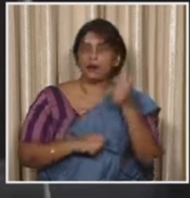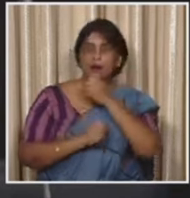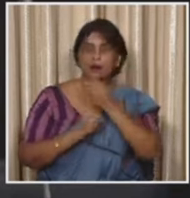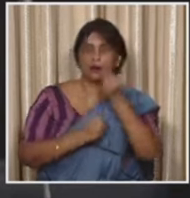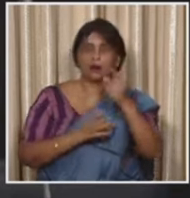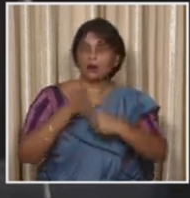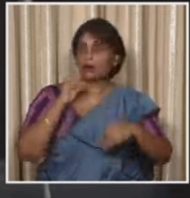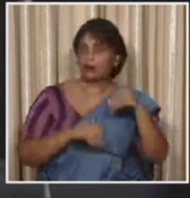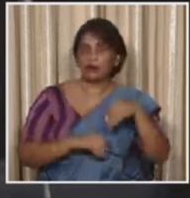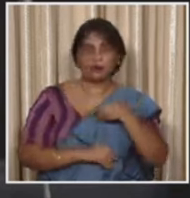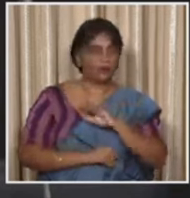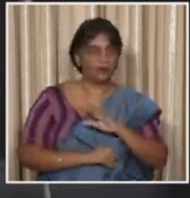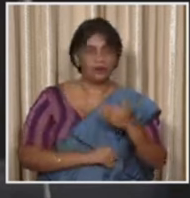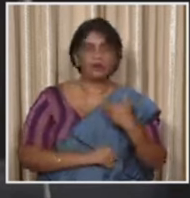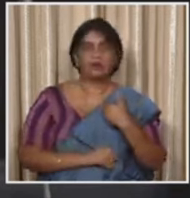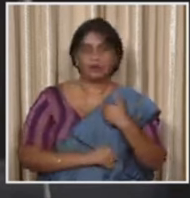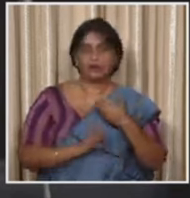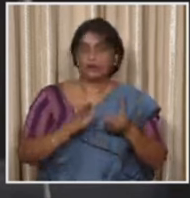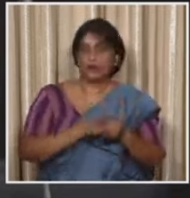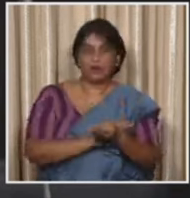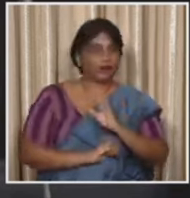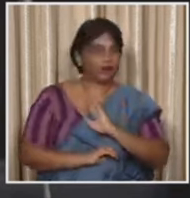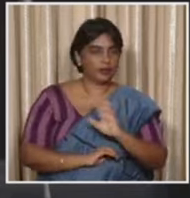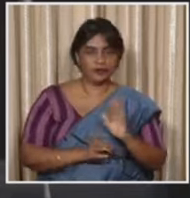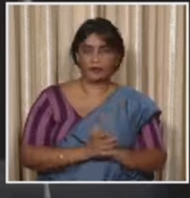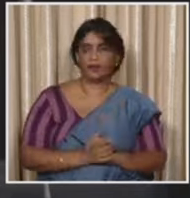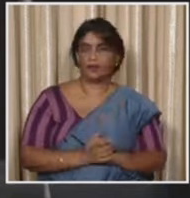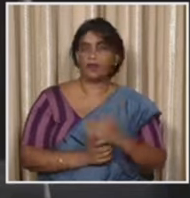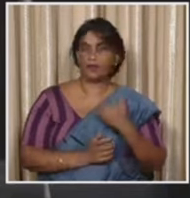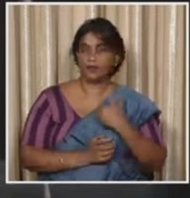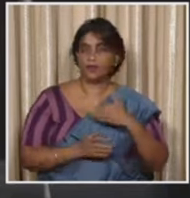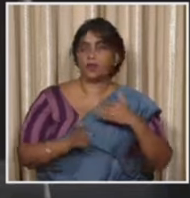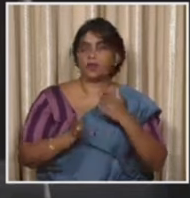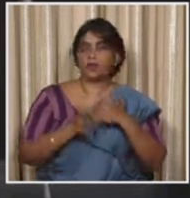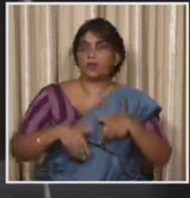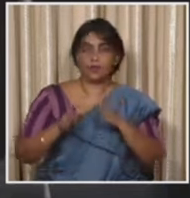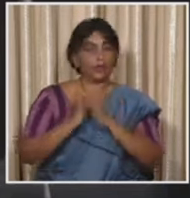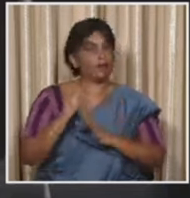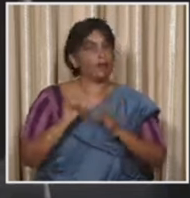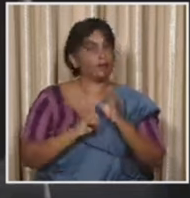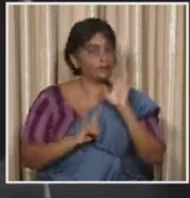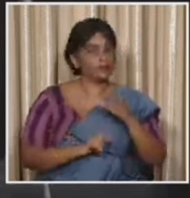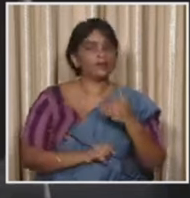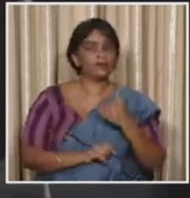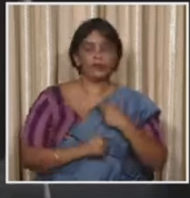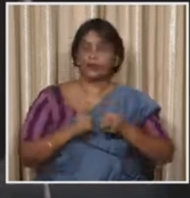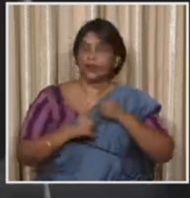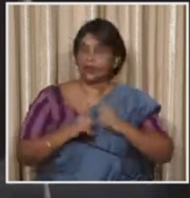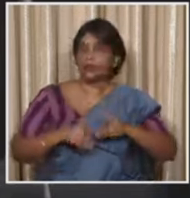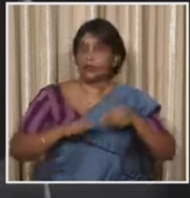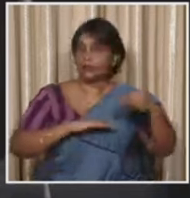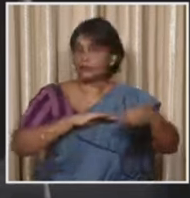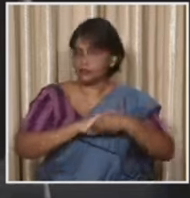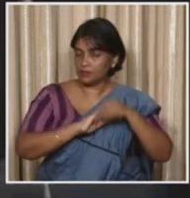දේශපාලනය කරන්නේ නැහැ. අපි පගා ගහලා නැහැ. මම මහා මාර්ග ඇමති වෙලා ඉඳගෙන අධිවේග මාර්ගවලින් පගා